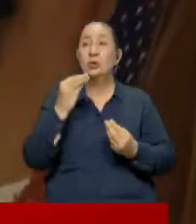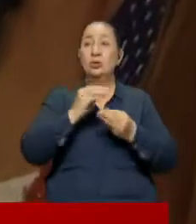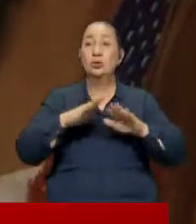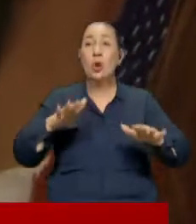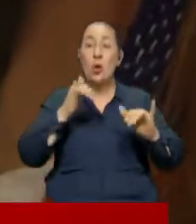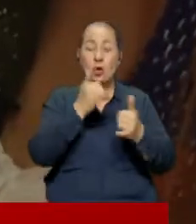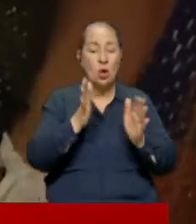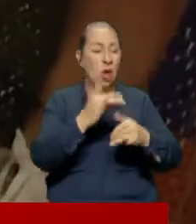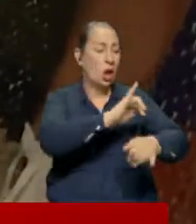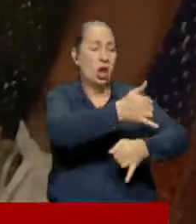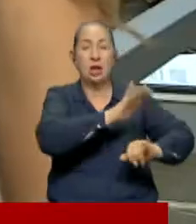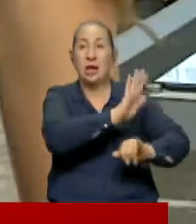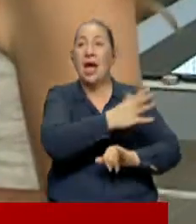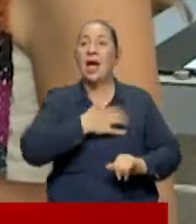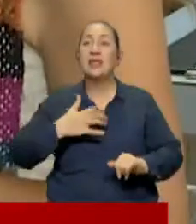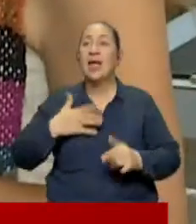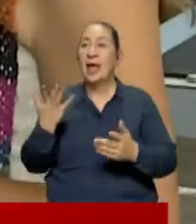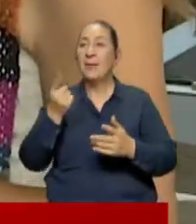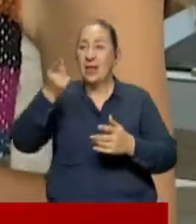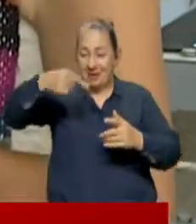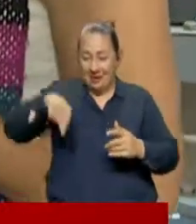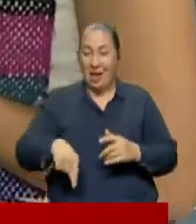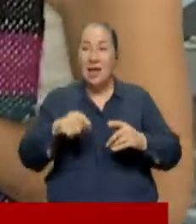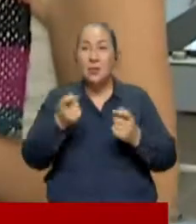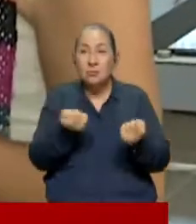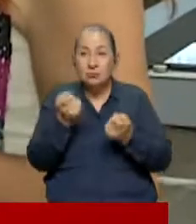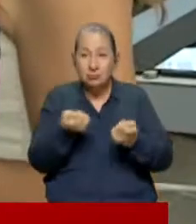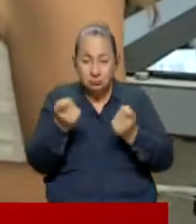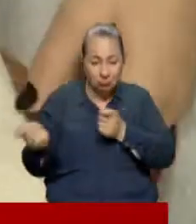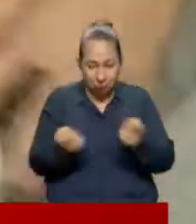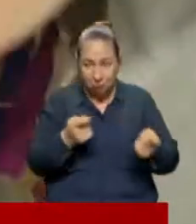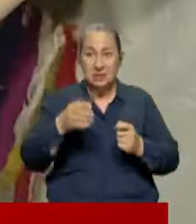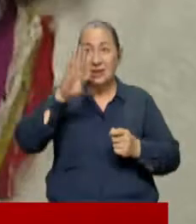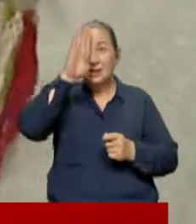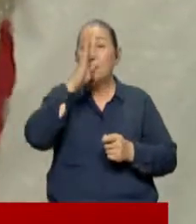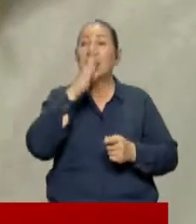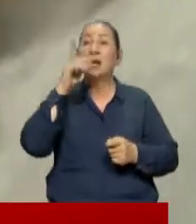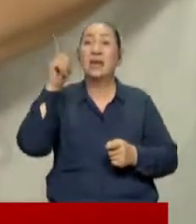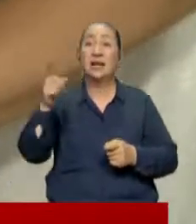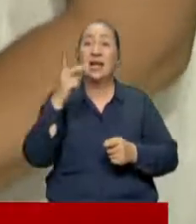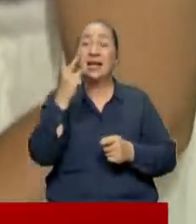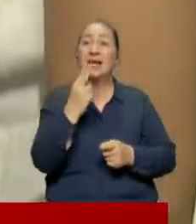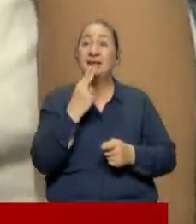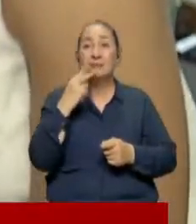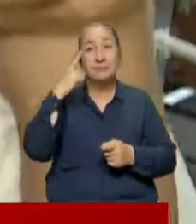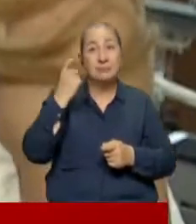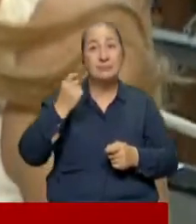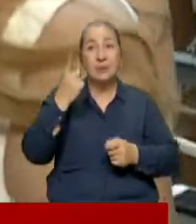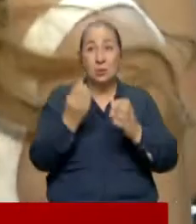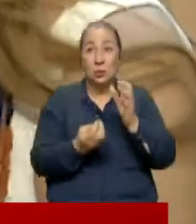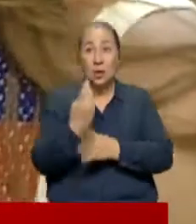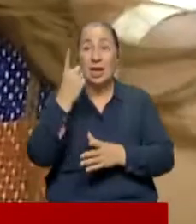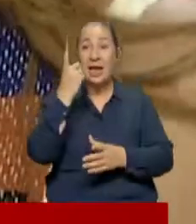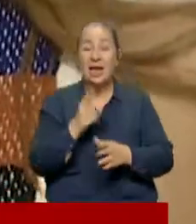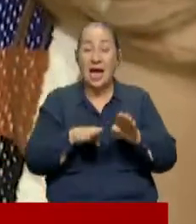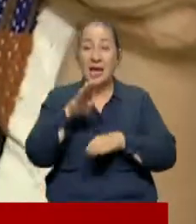Çocuklar oyun odasında oynarken anneleri bir alt katta atölyede üretiyorlar. İstanbul Kağıthane'de iki kadının girişimiyle kurulan